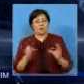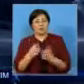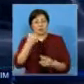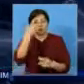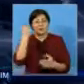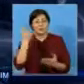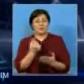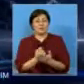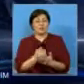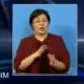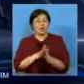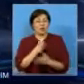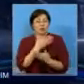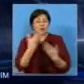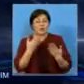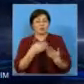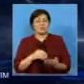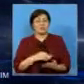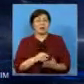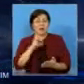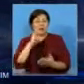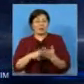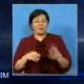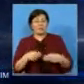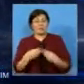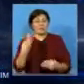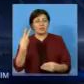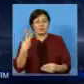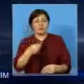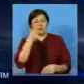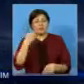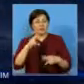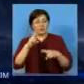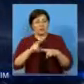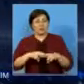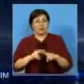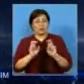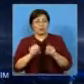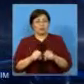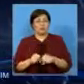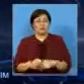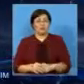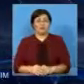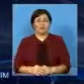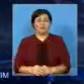ескертеді. Талап орындалмаса, әкімшілік айыппұл салынады, немесе 2 жылға дейін бас бостандығынан айырылуы мүмкін.